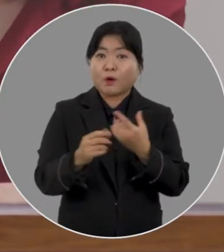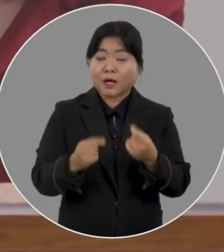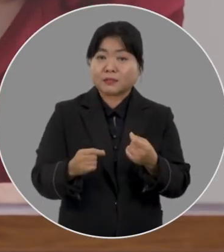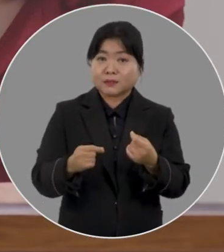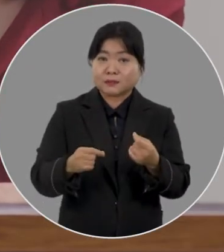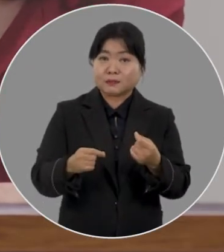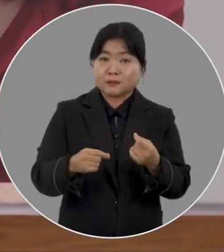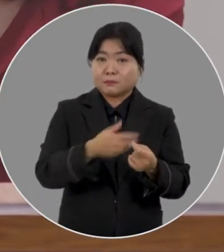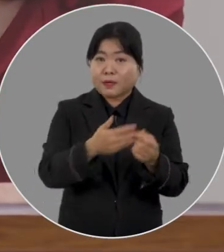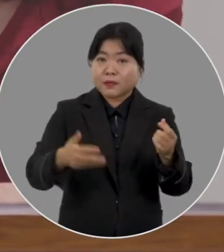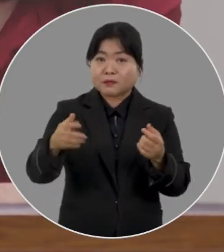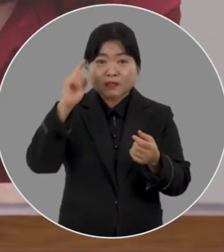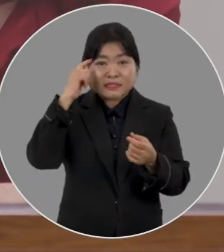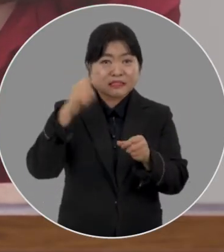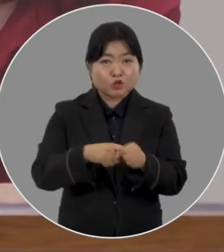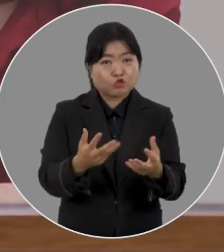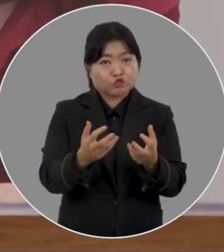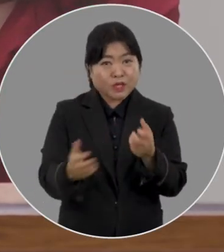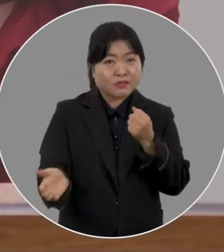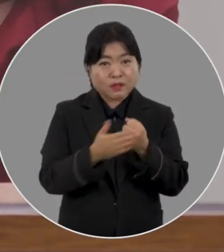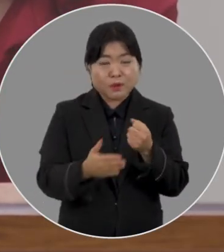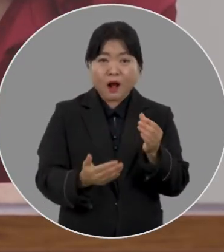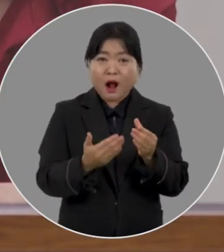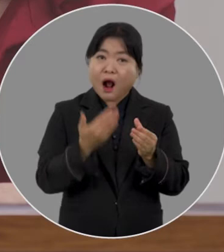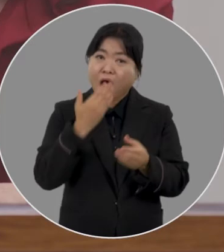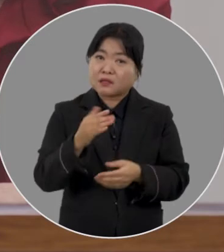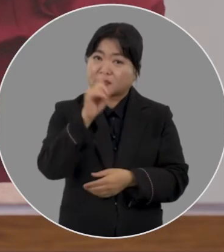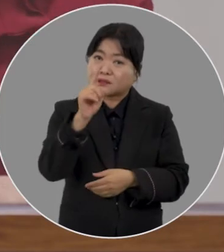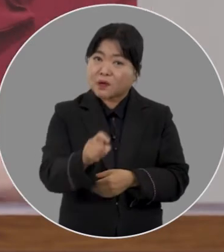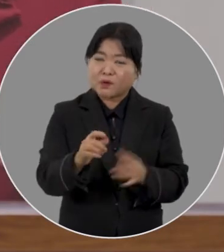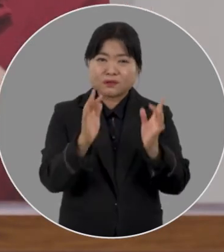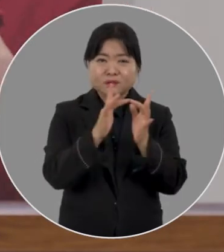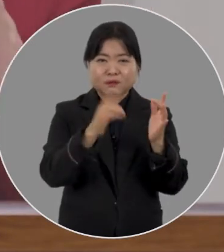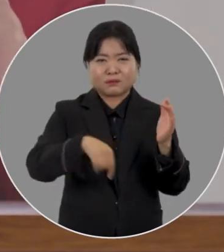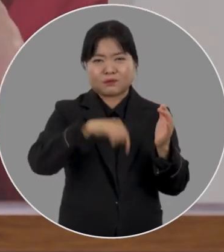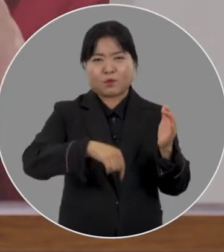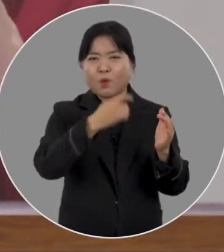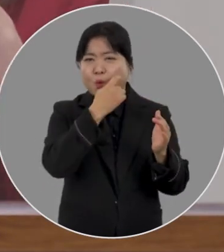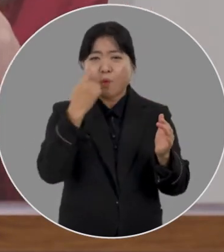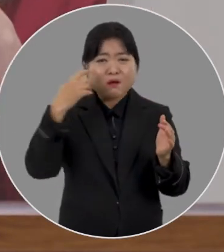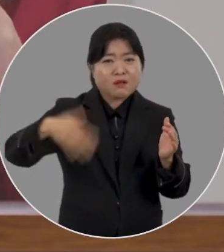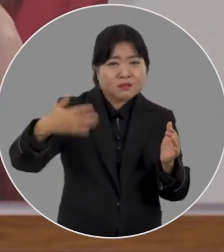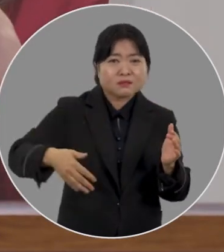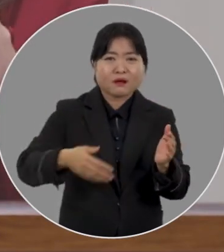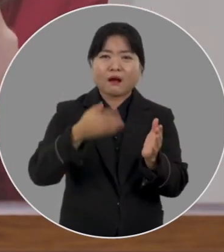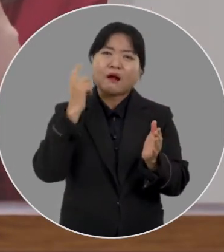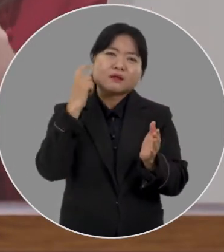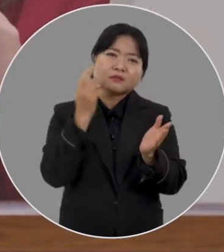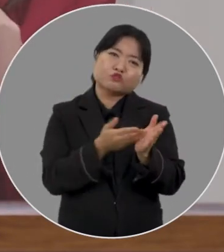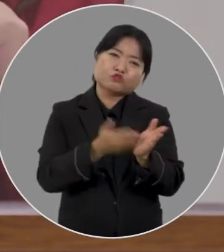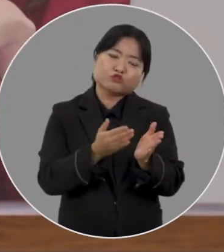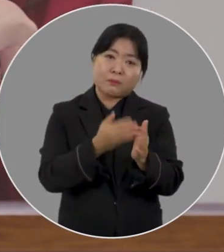같은 맥락에서 이 인지적 구두쇠이기 때문에 가능했을까요? 왜 인터넷상에서 정말 확인되지 않은 가짜 뉴스가 생성되고